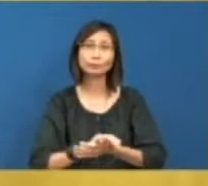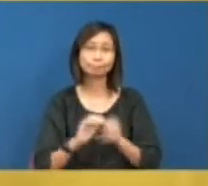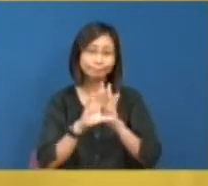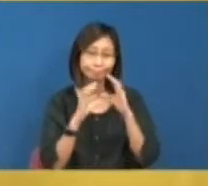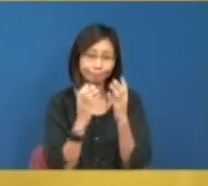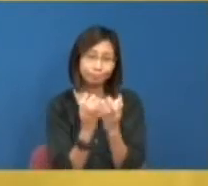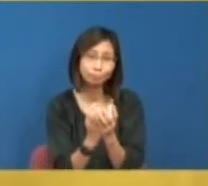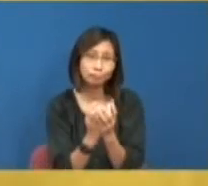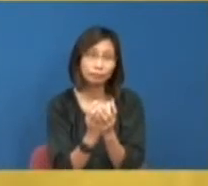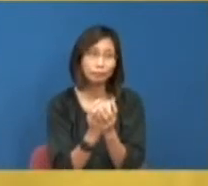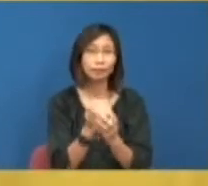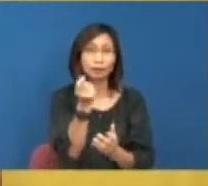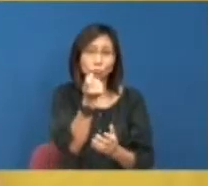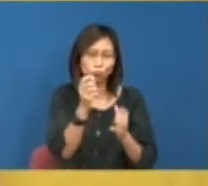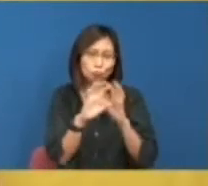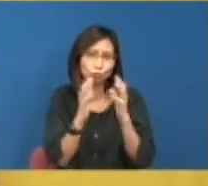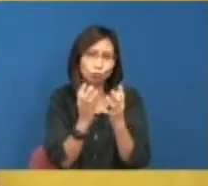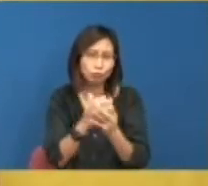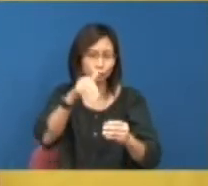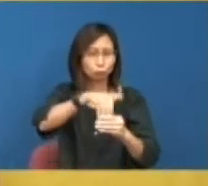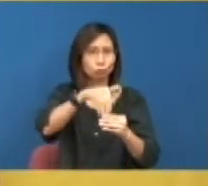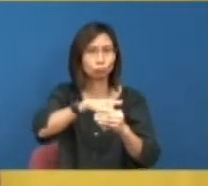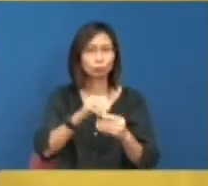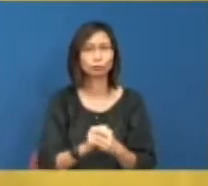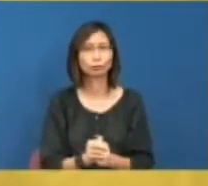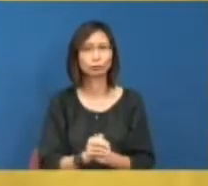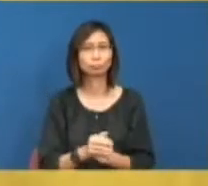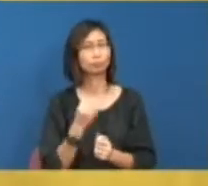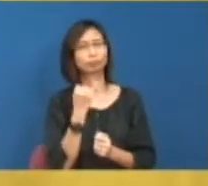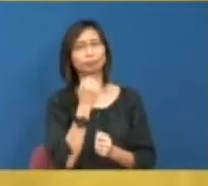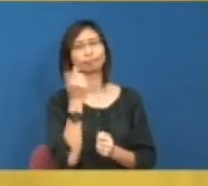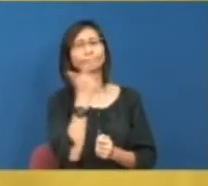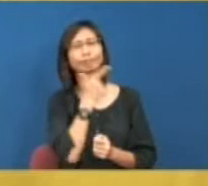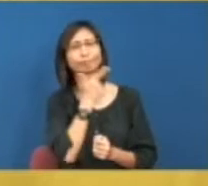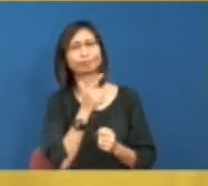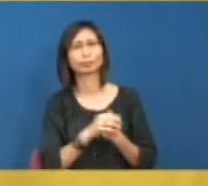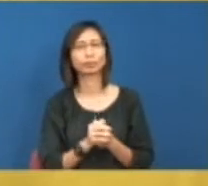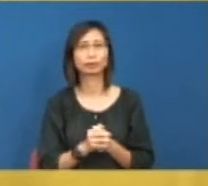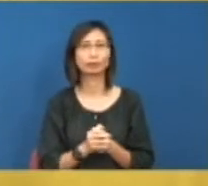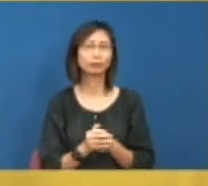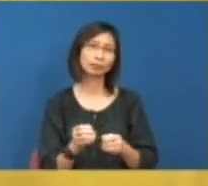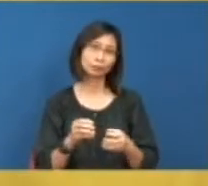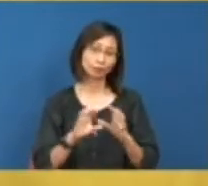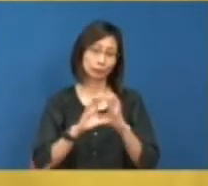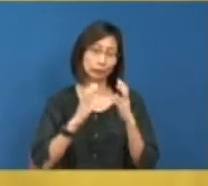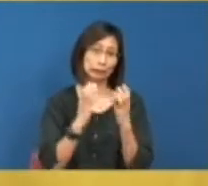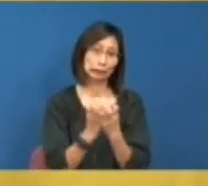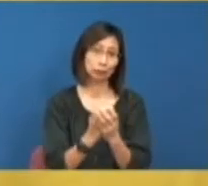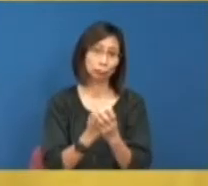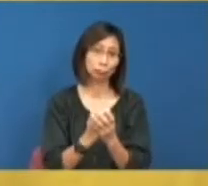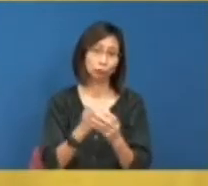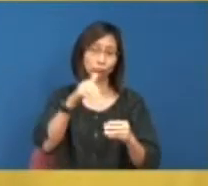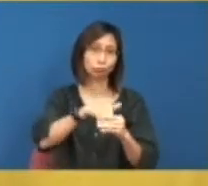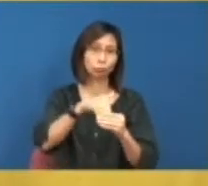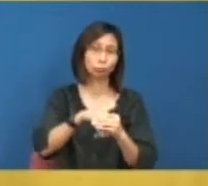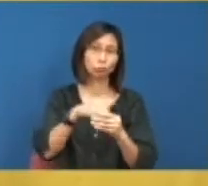選舉咧，係深惡痛絕。亦都由於呢啲咁嘅小英子選舉咧，令到原本衰嘅嘢更